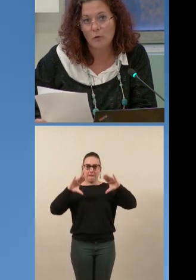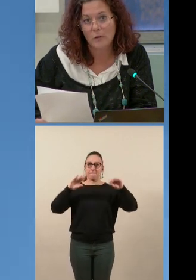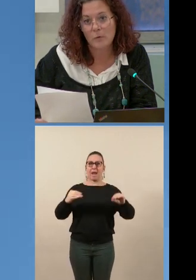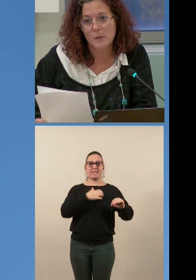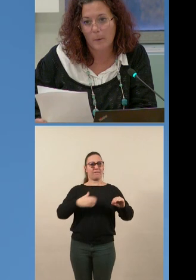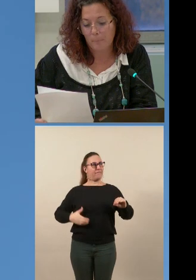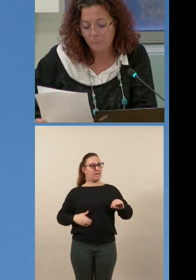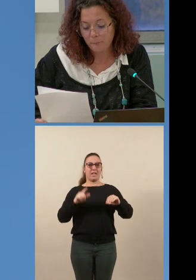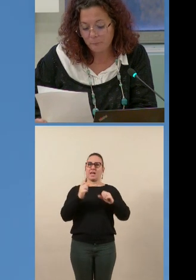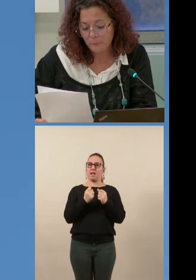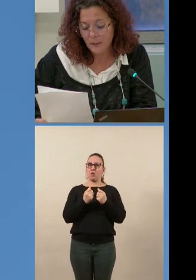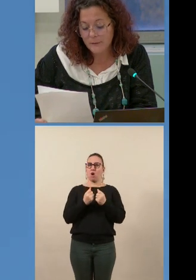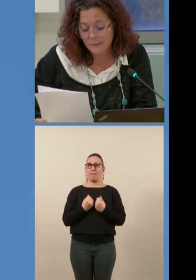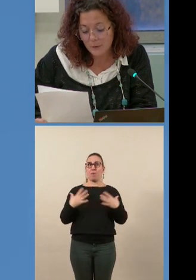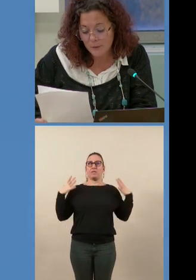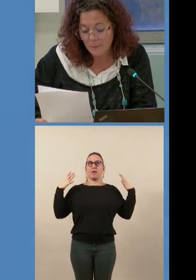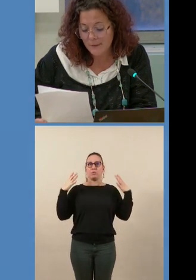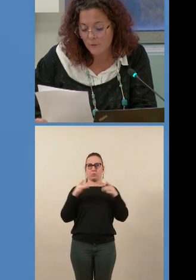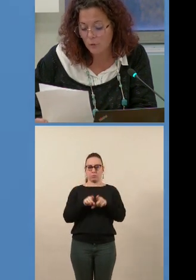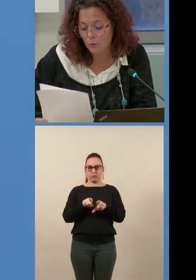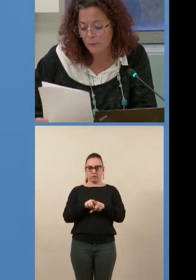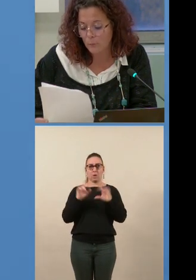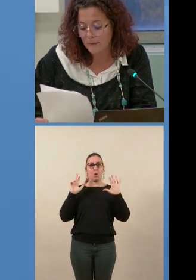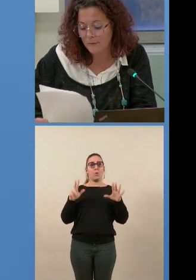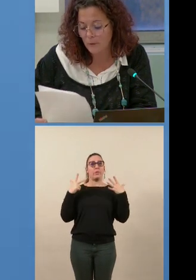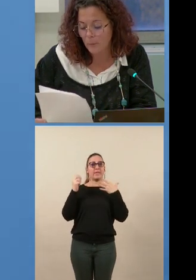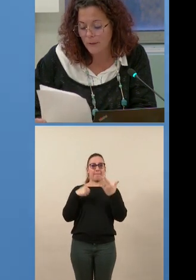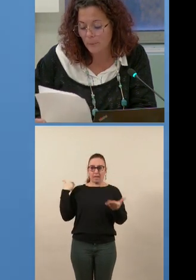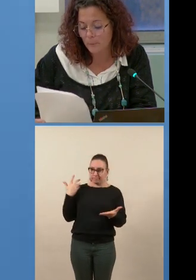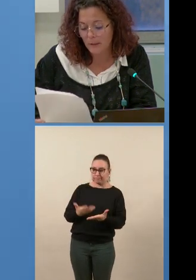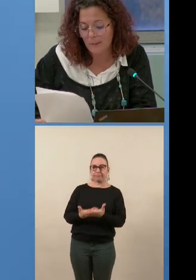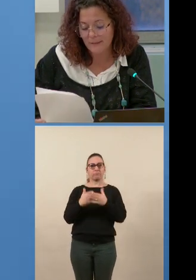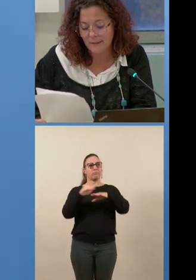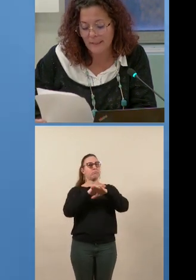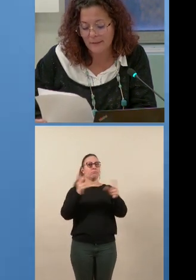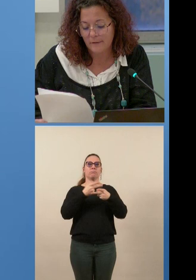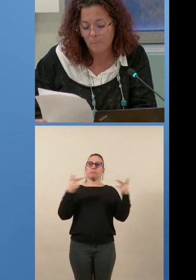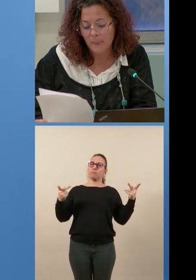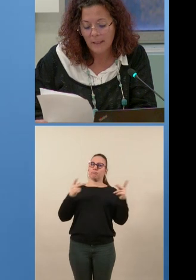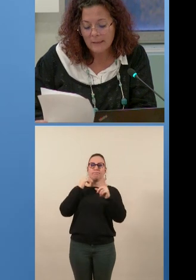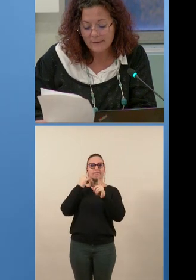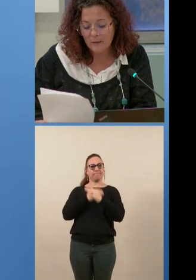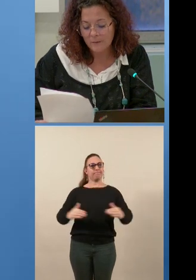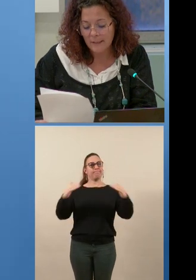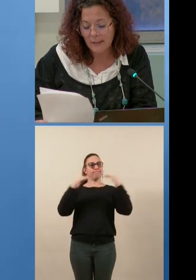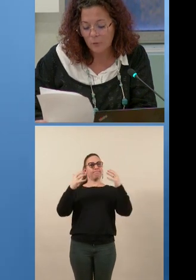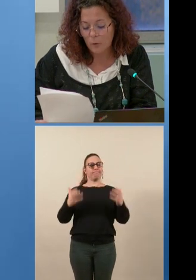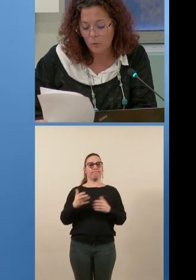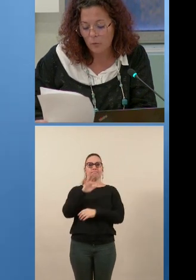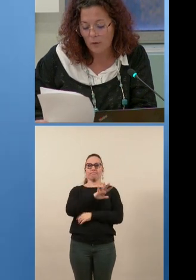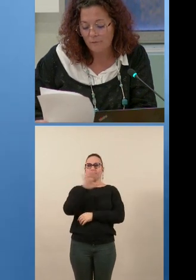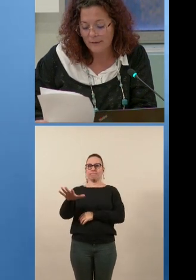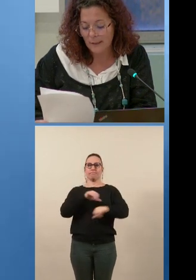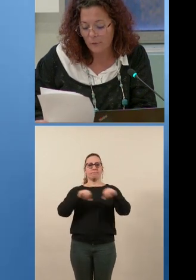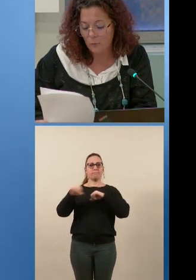surtout de s'émanciper dans cette 8e édition nous souhaitons présenter nos politiques publiques en matière d'égalité 55 actions en